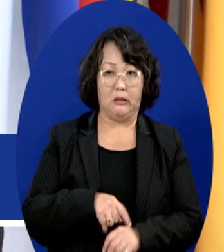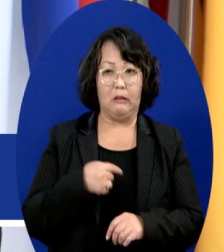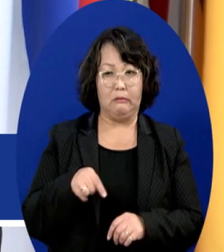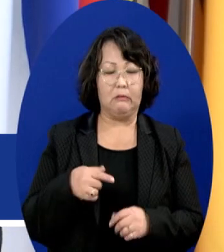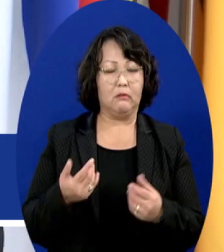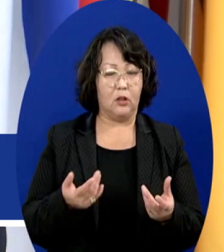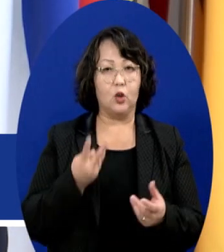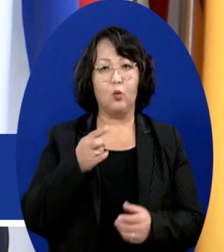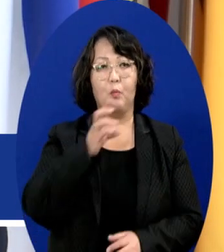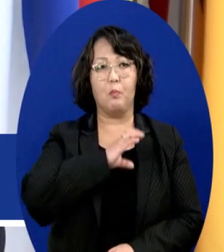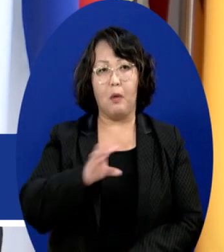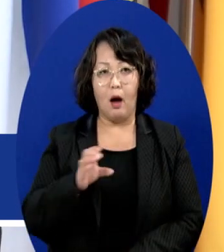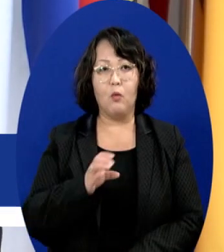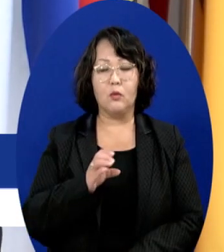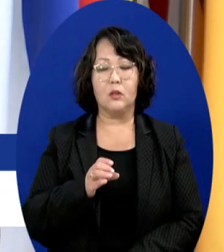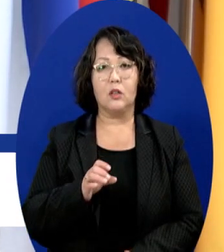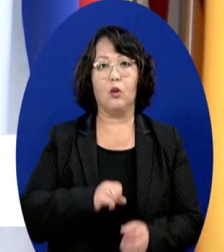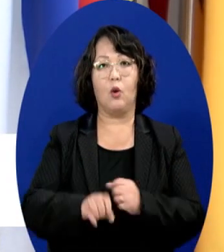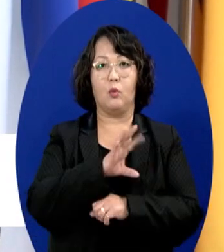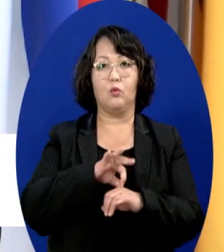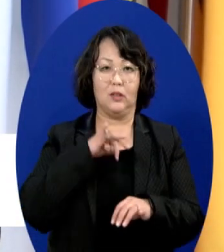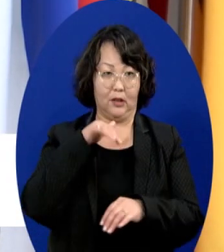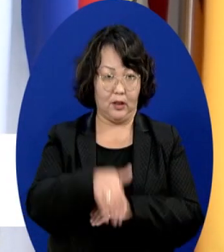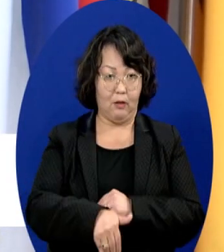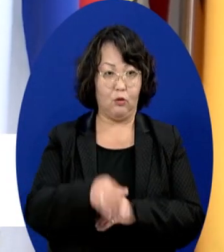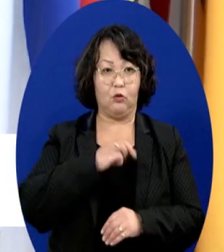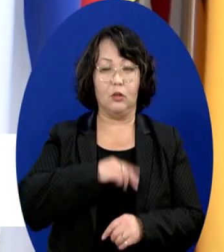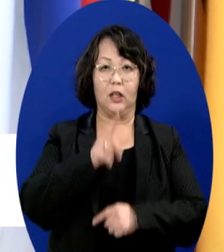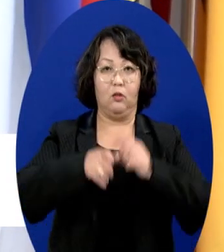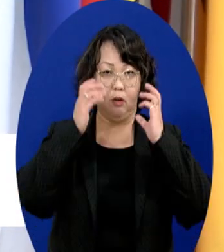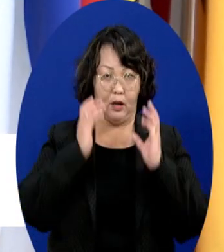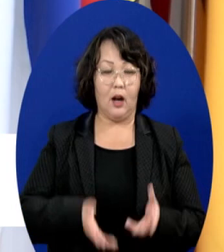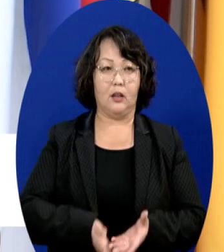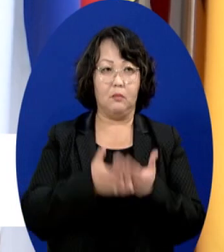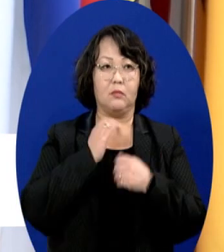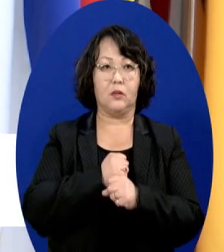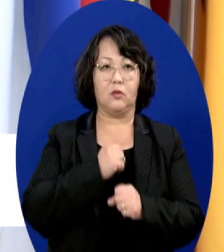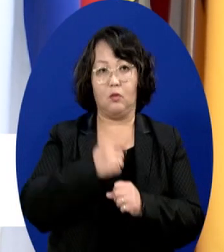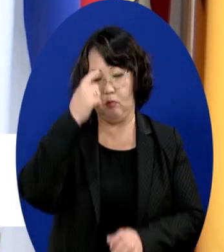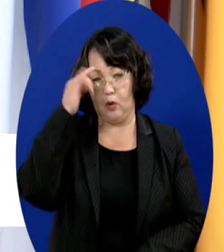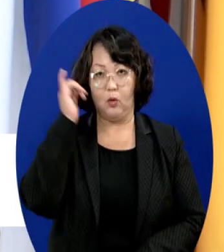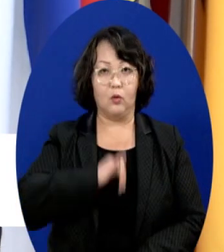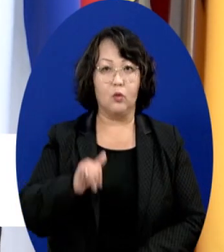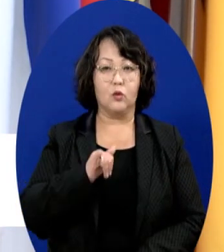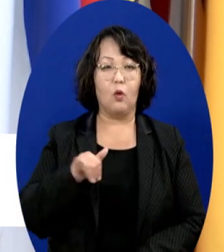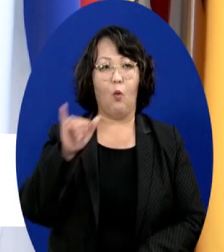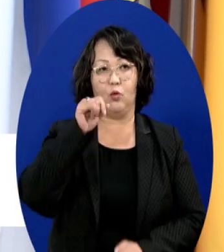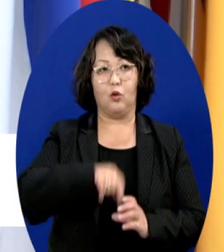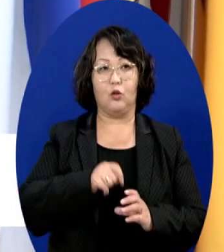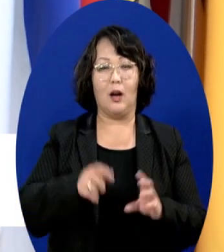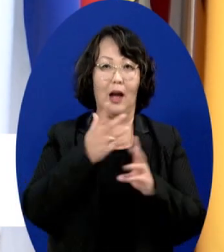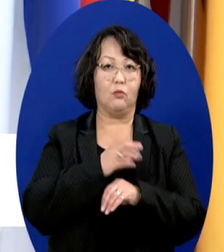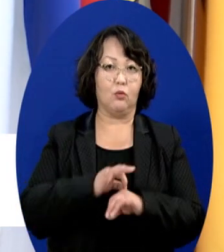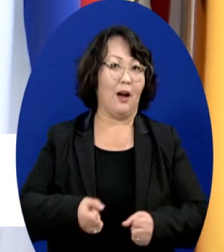Ийм нөхцөлд нэгдсэн үндэсний байгууллага цар тахлыг даван туулахд төлхөө анхаарч ажиллаж байна. Монгол улсын хувьд дотооддоо халдвар